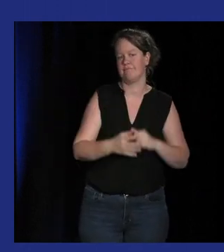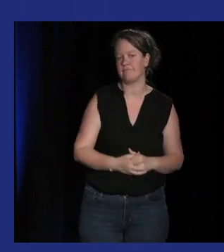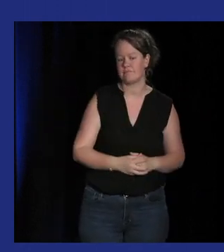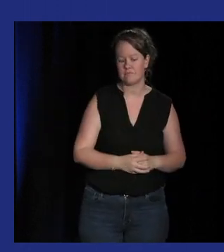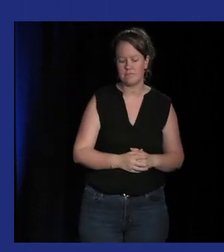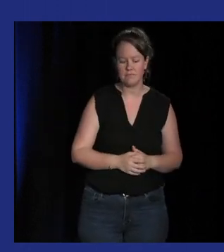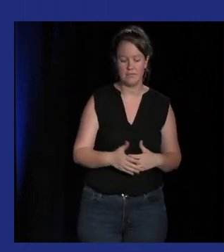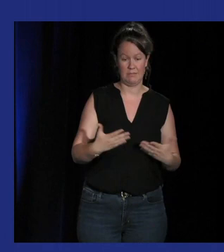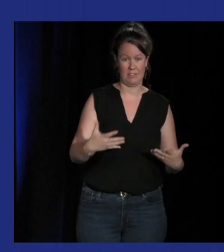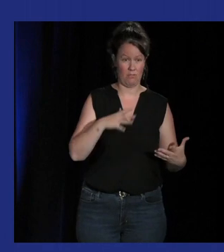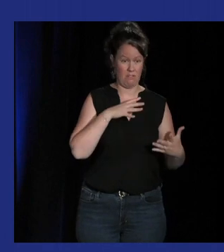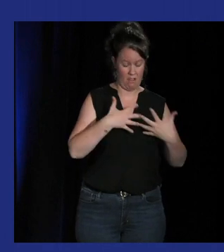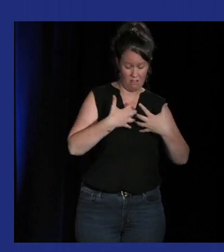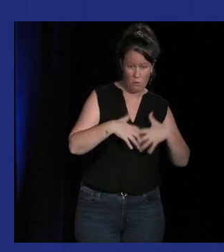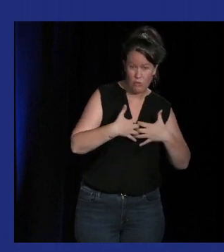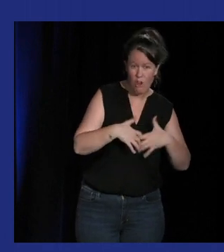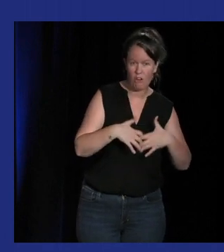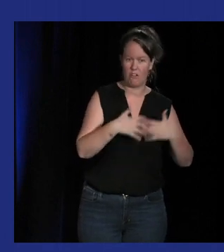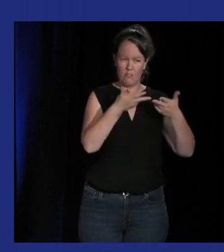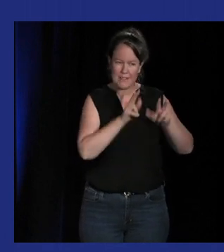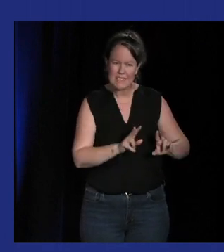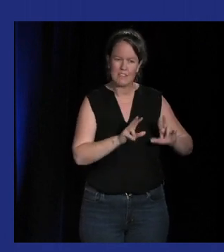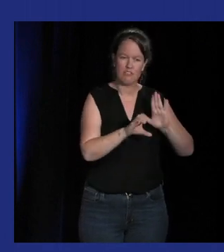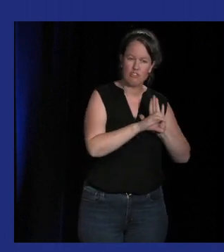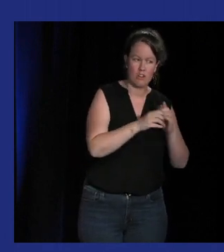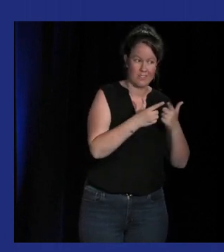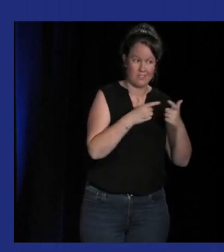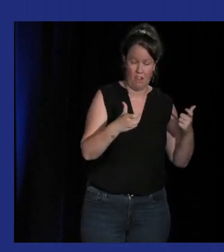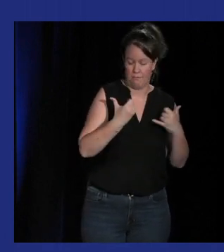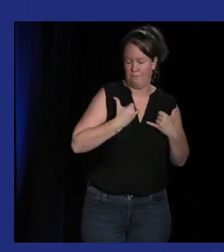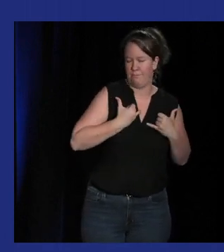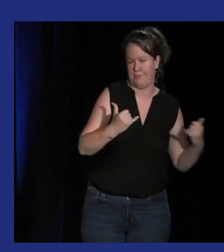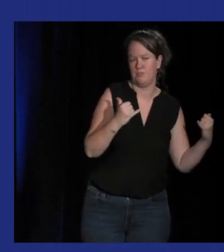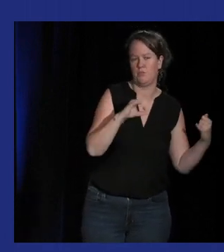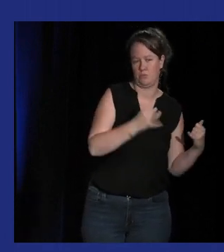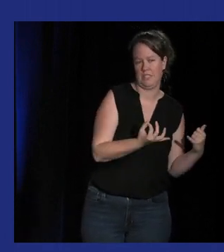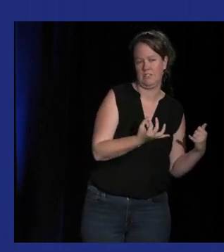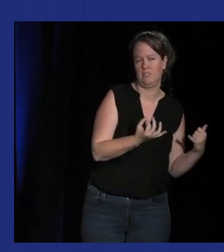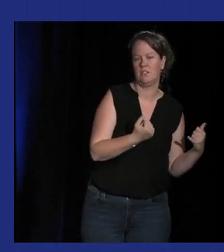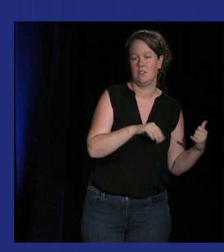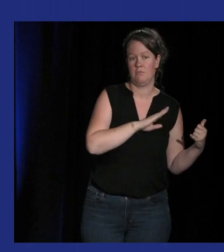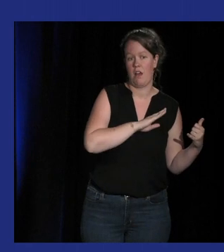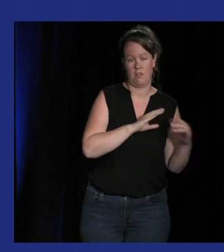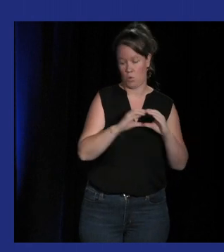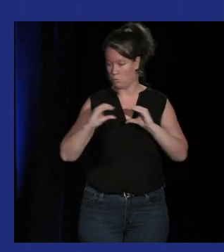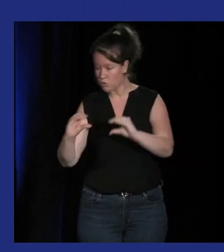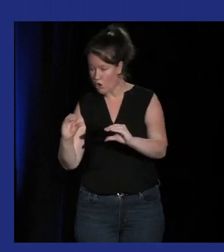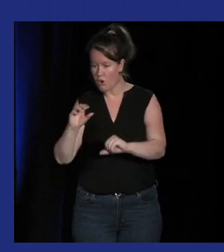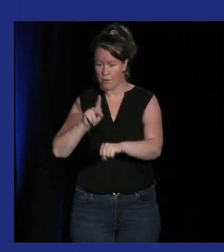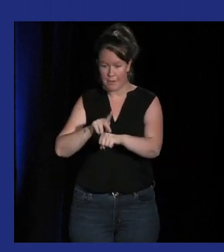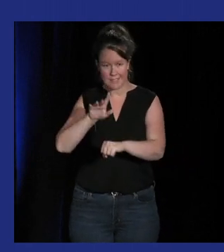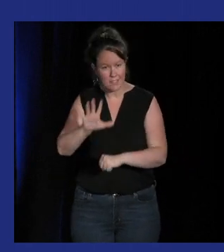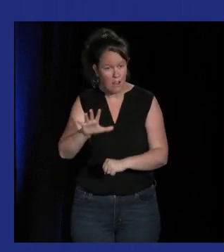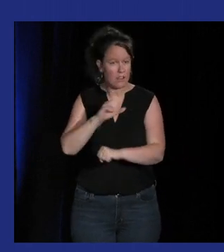grosses sur des consoles de plus en plus puis et on a l'impression que l'audio ça ça monte pas de la même vitesse du coup je pense